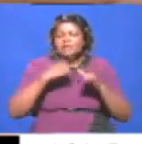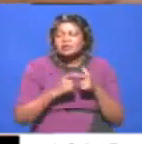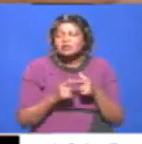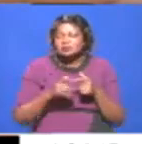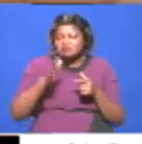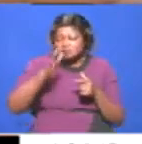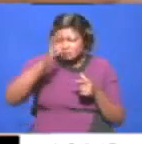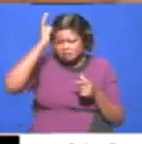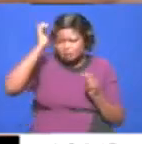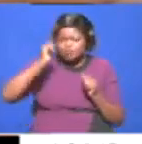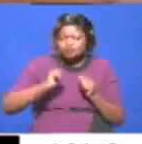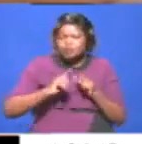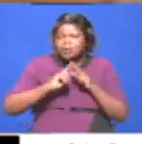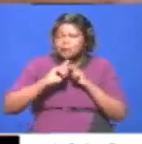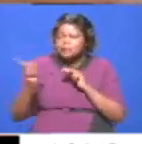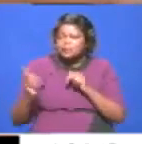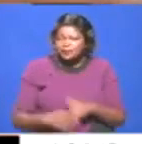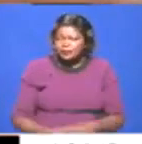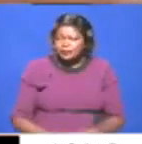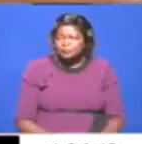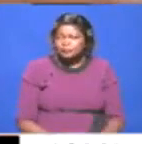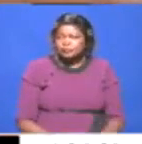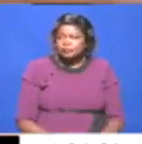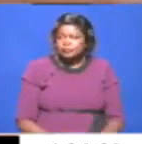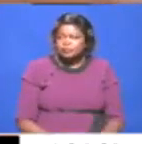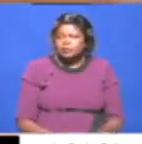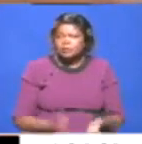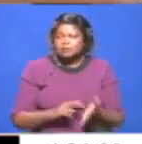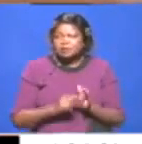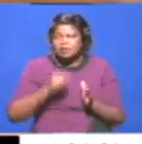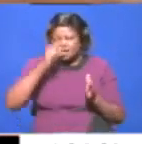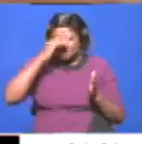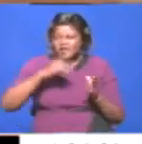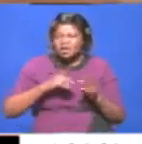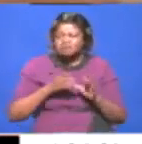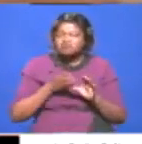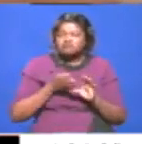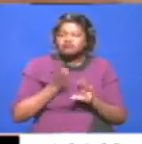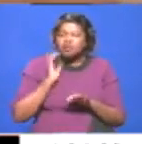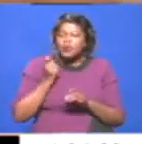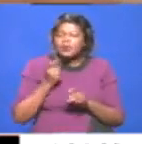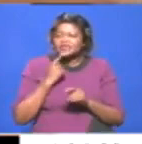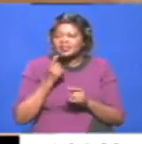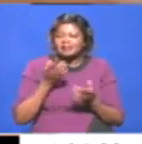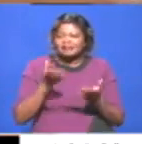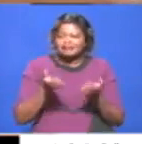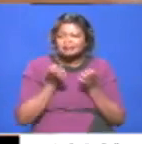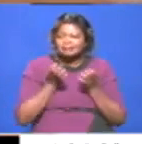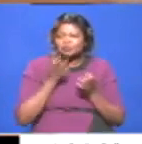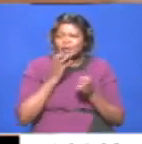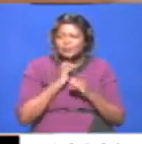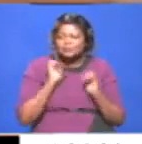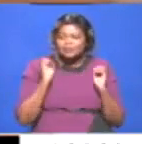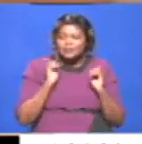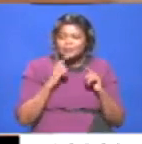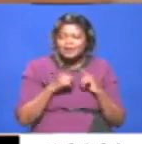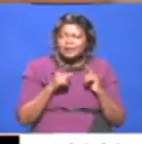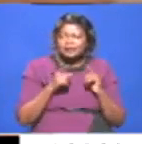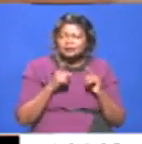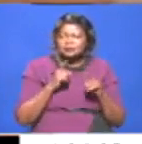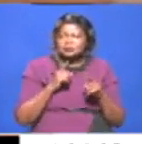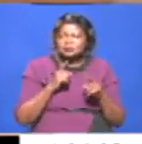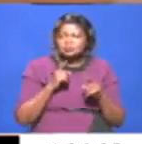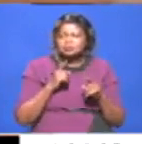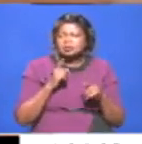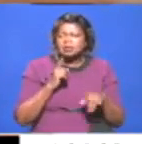mpaka akatoroka. Unajua hivyo. Kwa hivyo Governor Kingi alitoka kidogo akasema yeye hana haja ya chungwa. Lakini baadaye alipoenda kule